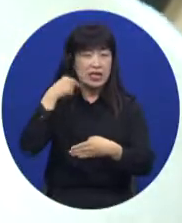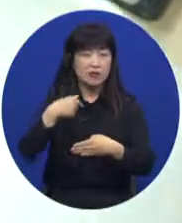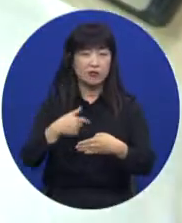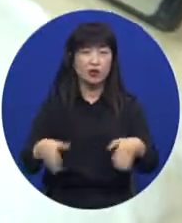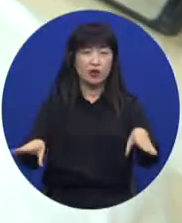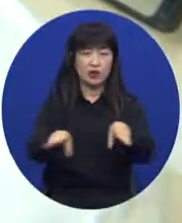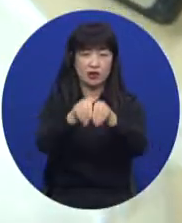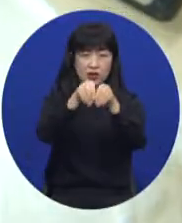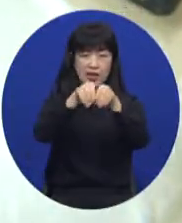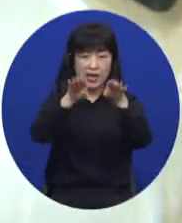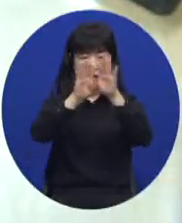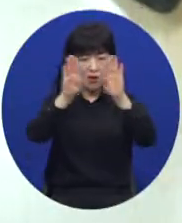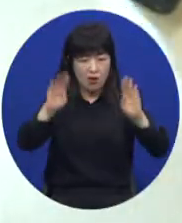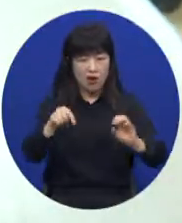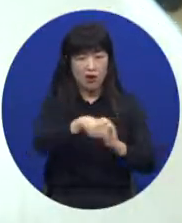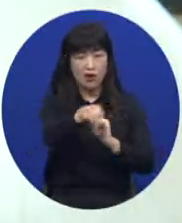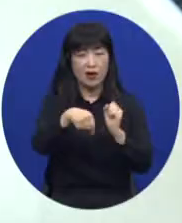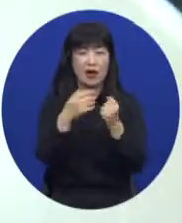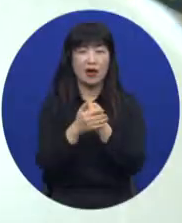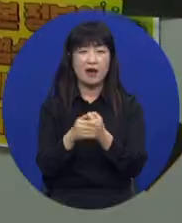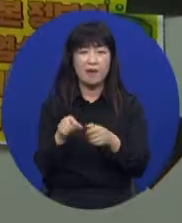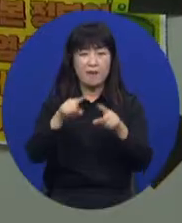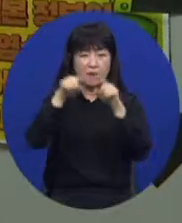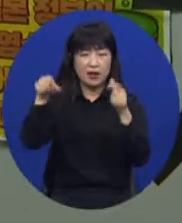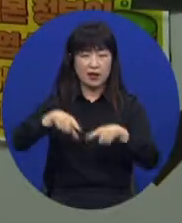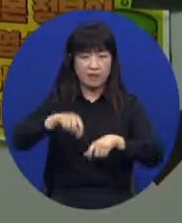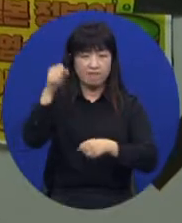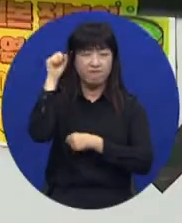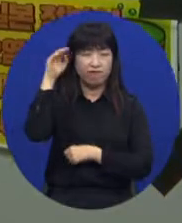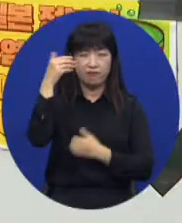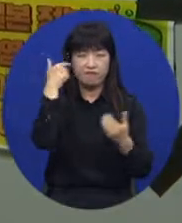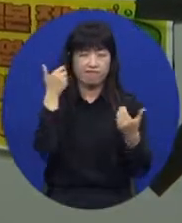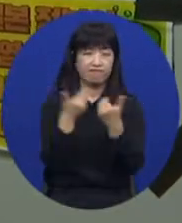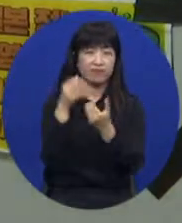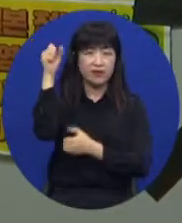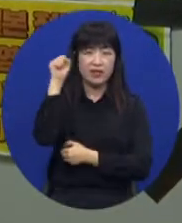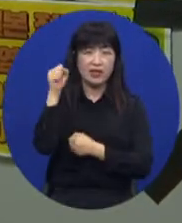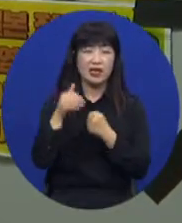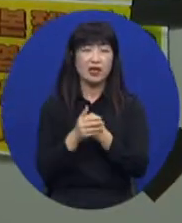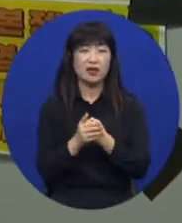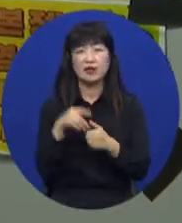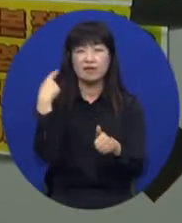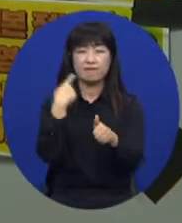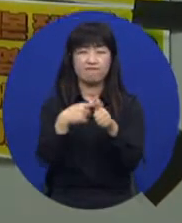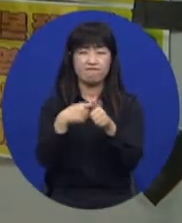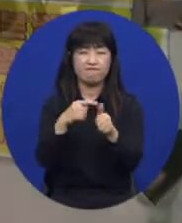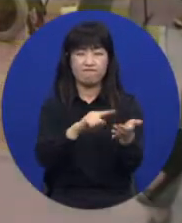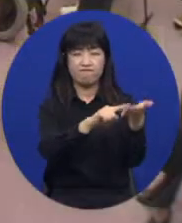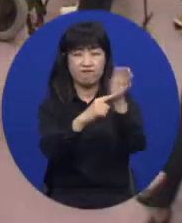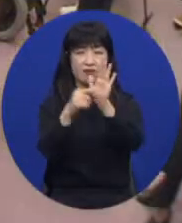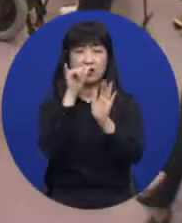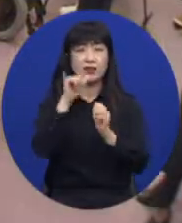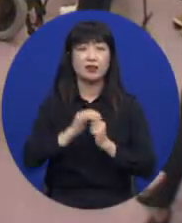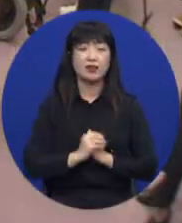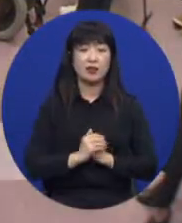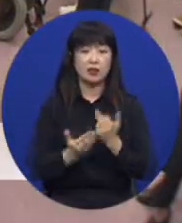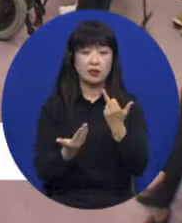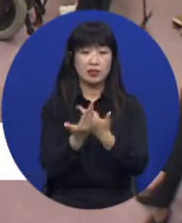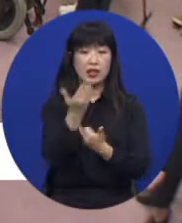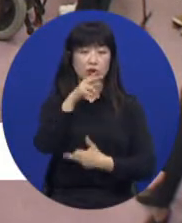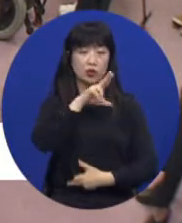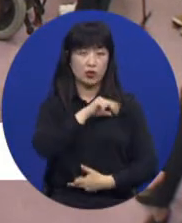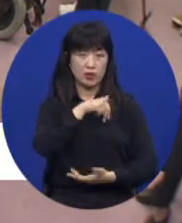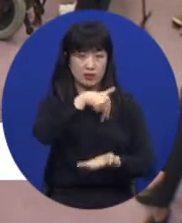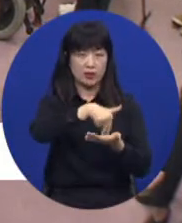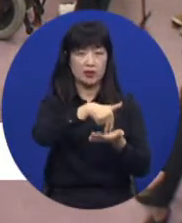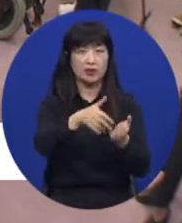출입문에 항의 서한과 항의 피켓을 붙이고 일본 정부를 규탄했습니다. 제주도